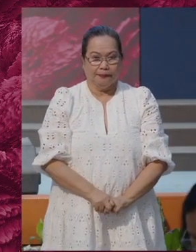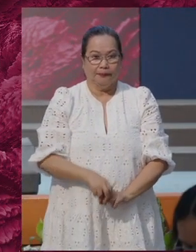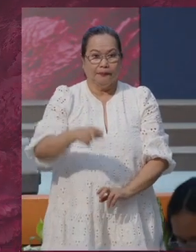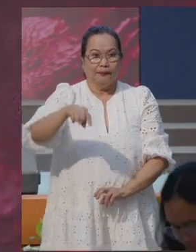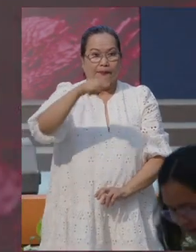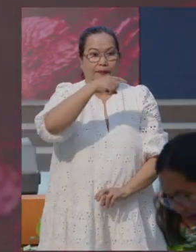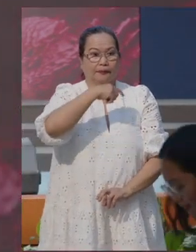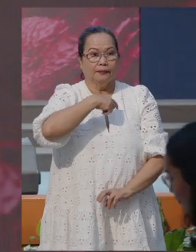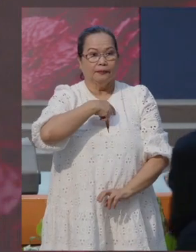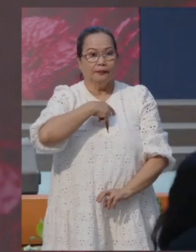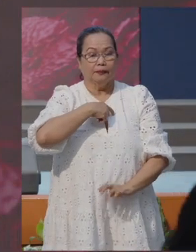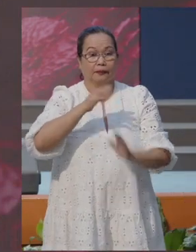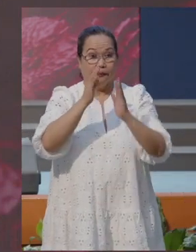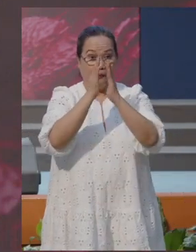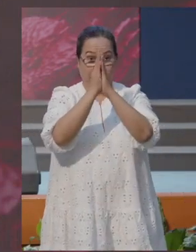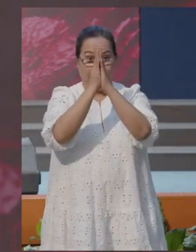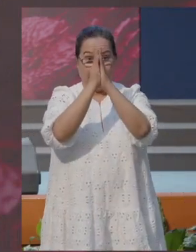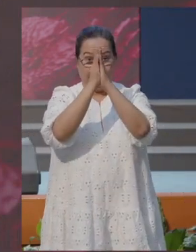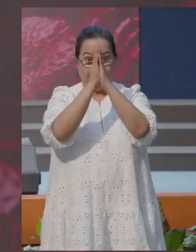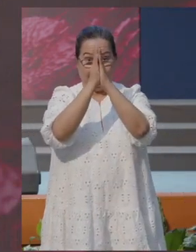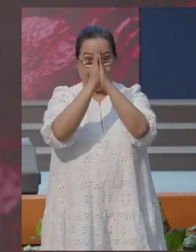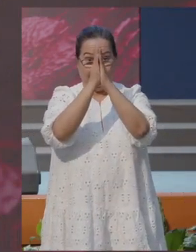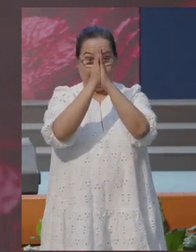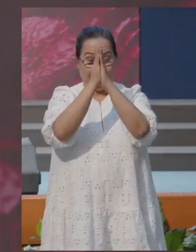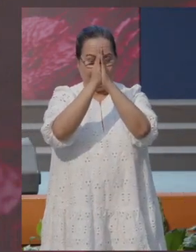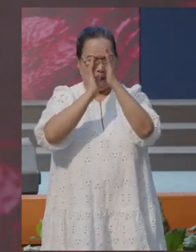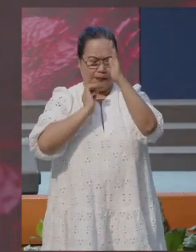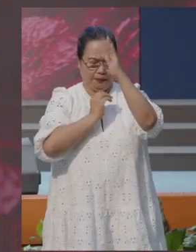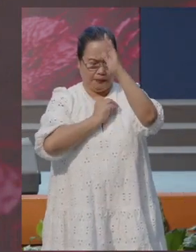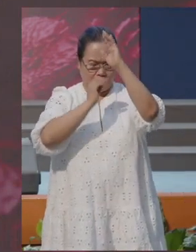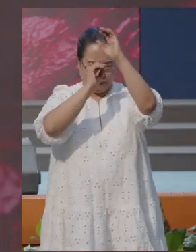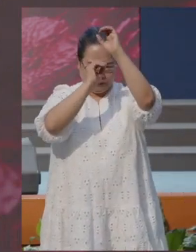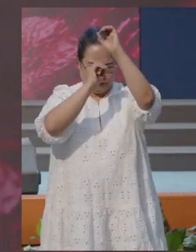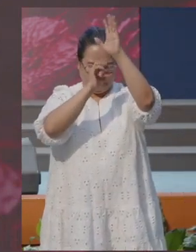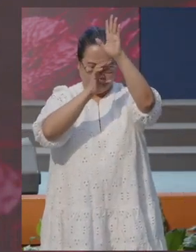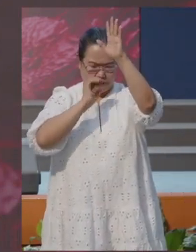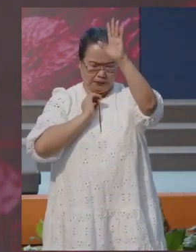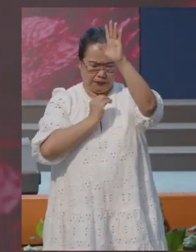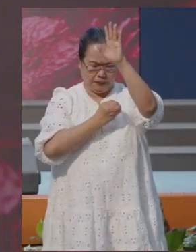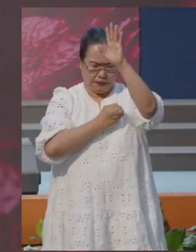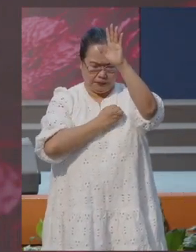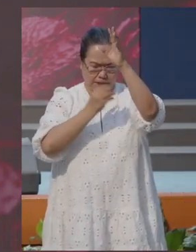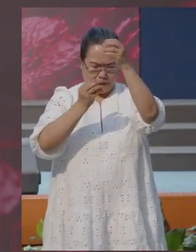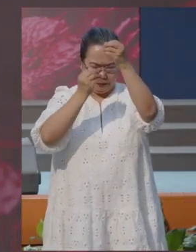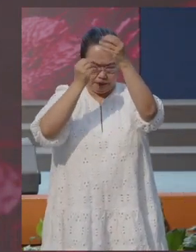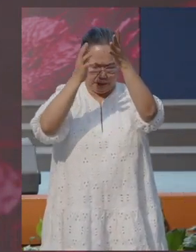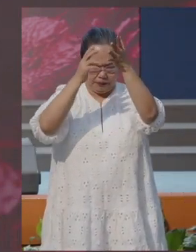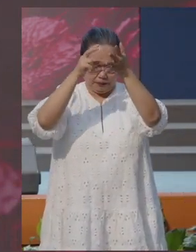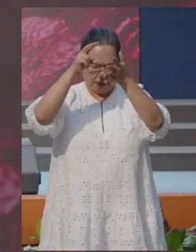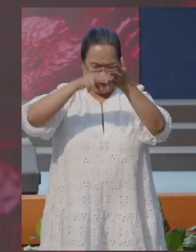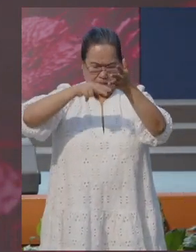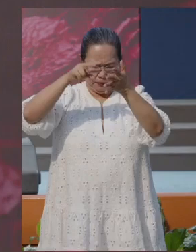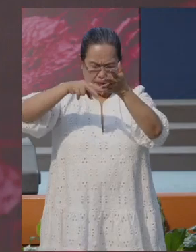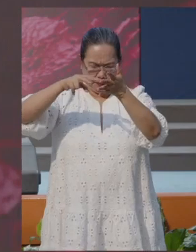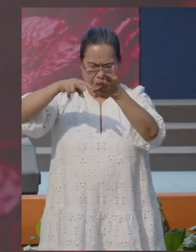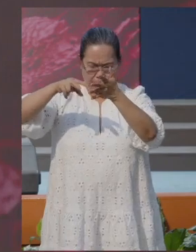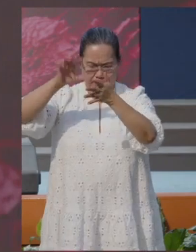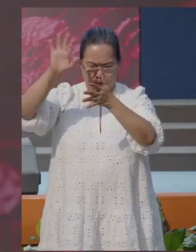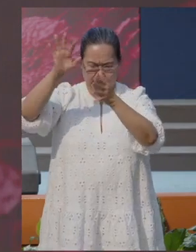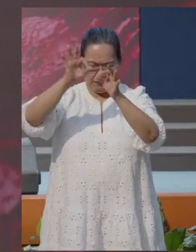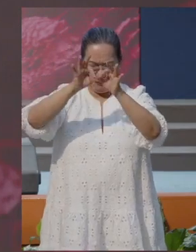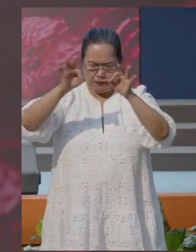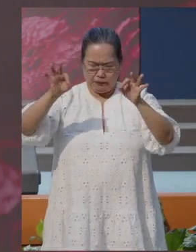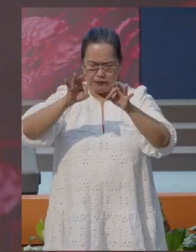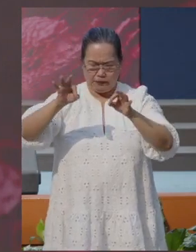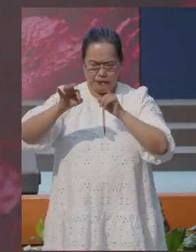Tayo po'y saglit na manalangin. Panginoon, ang aming pag-aaralan pong inyong mga talata sa hapong ito ay